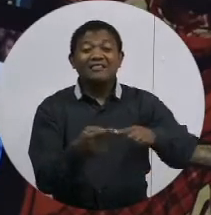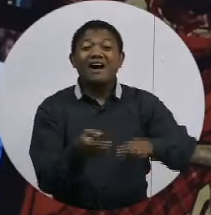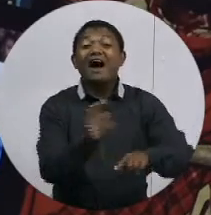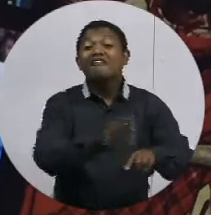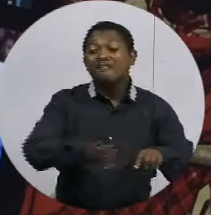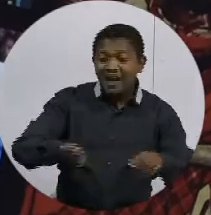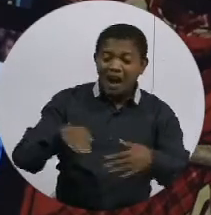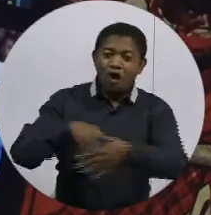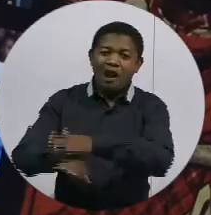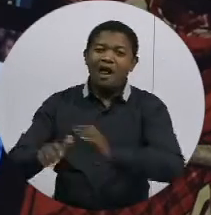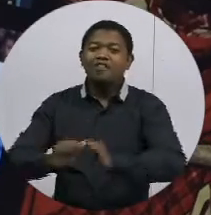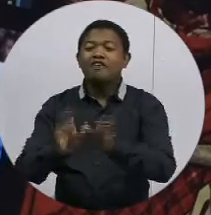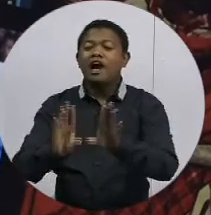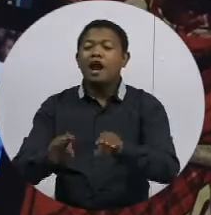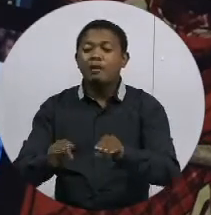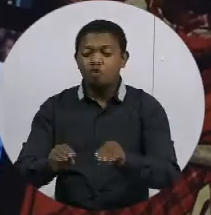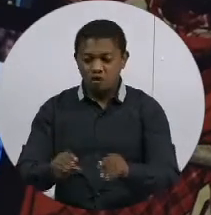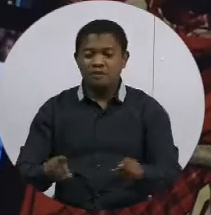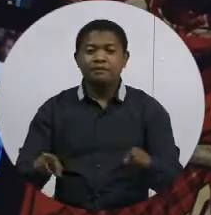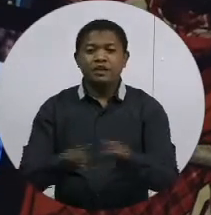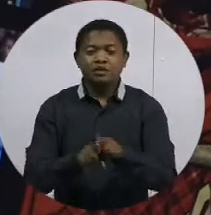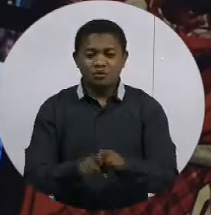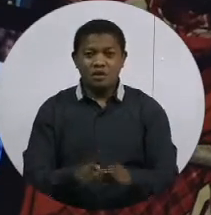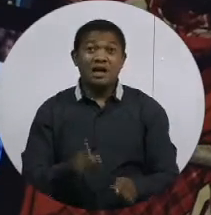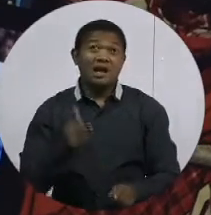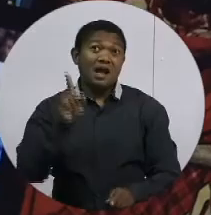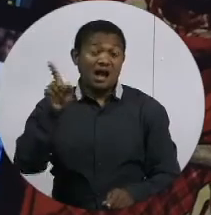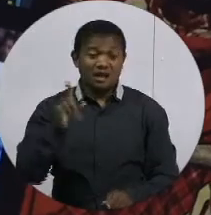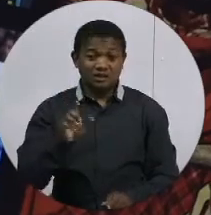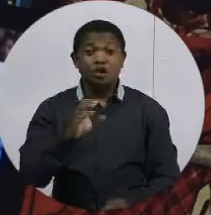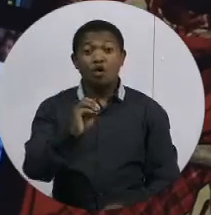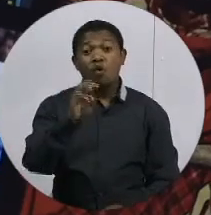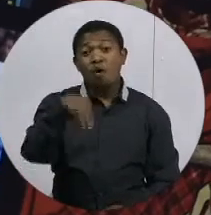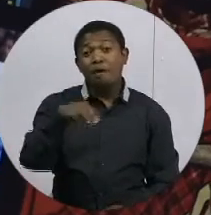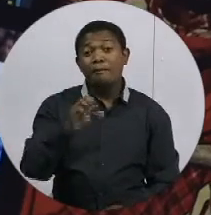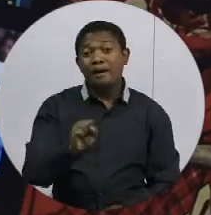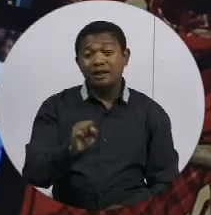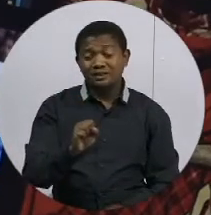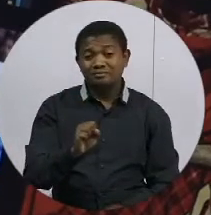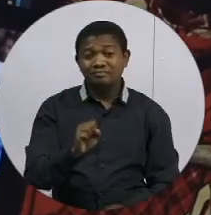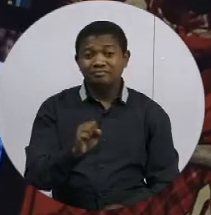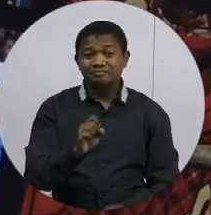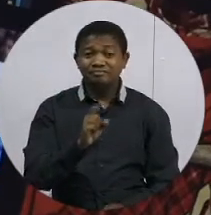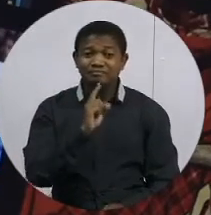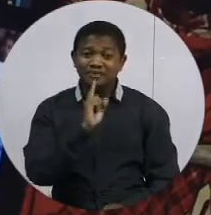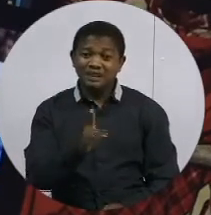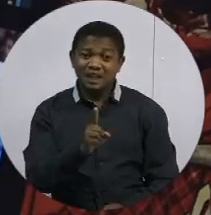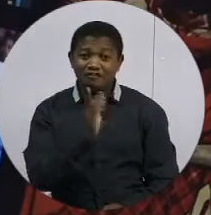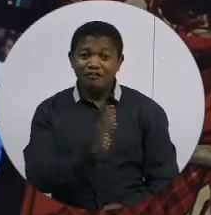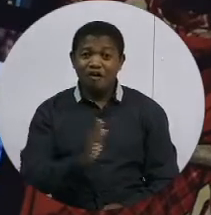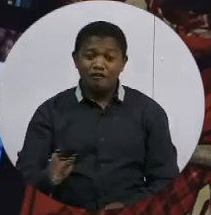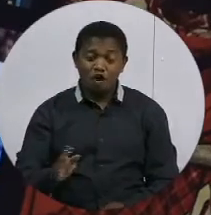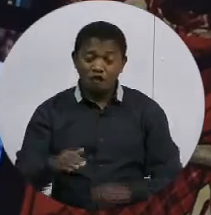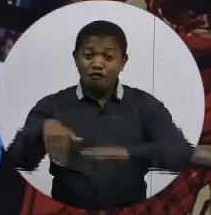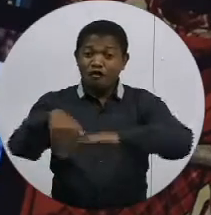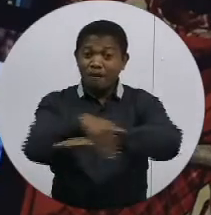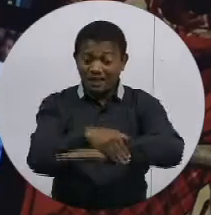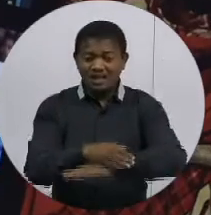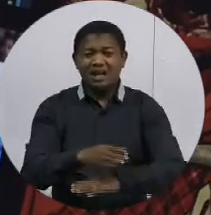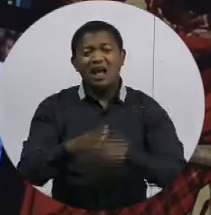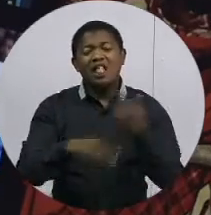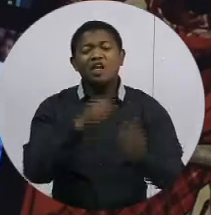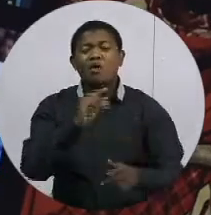tontolo izao, izay no raisin'ny OMS zany a namaritana an'izay atao hoe olona sitrana izay. Misy